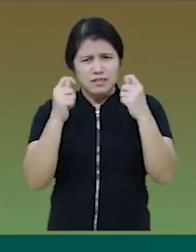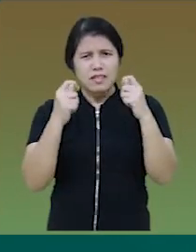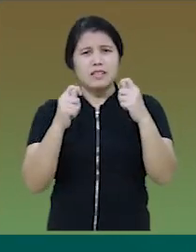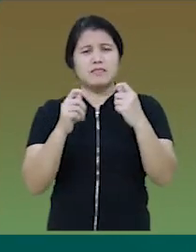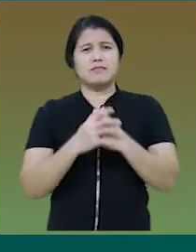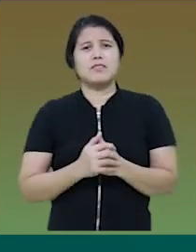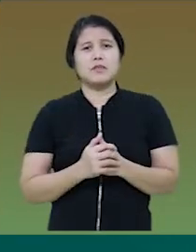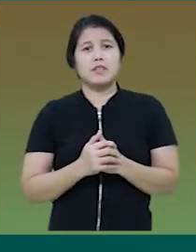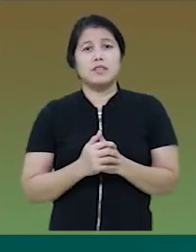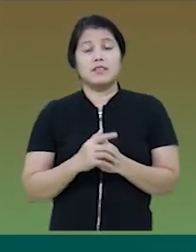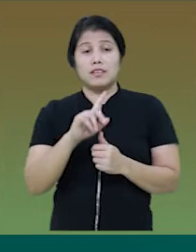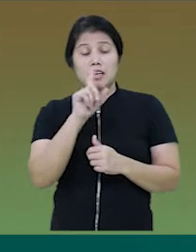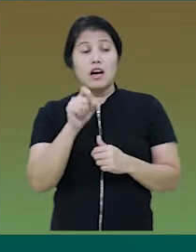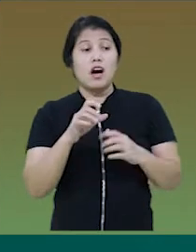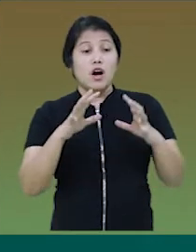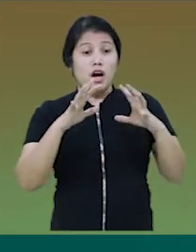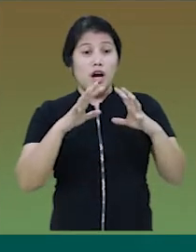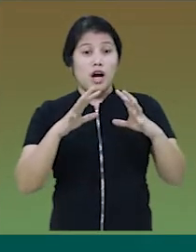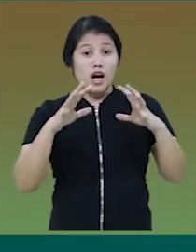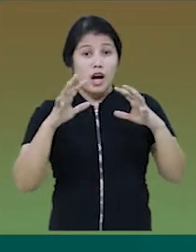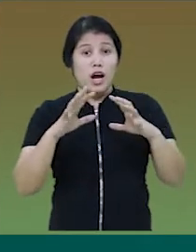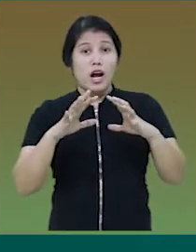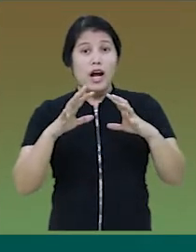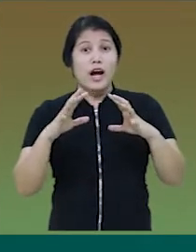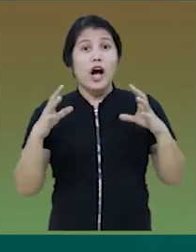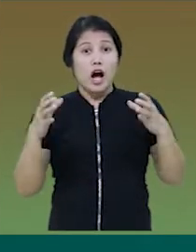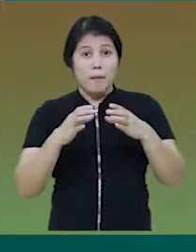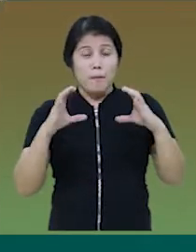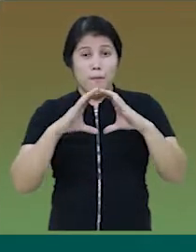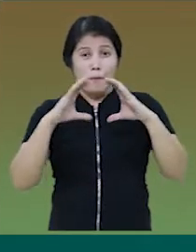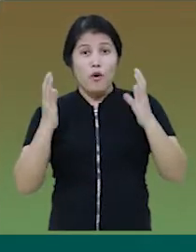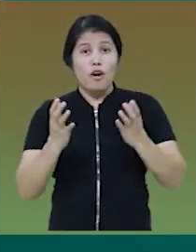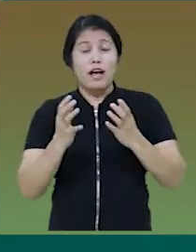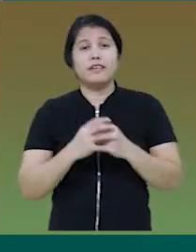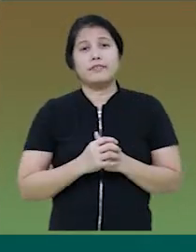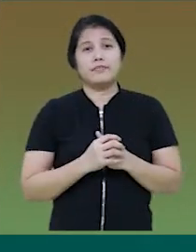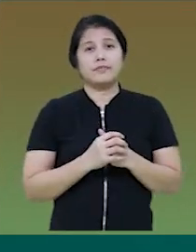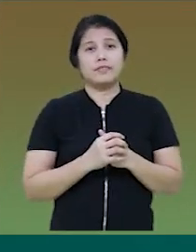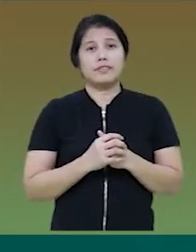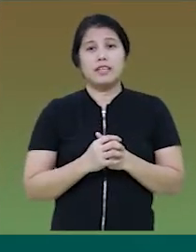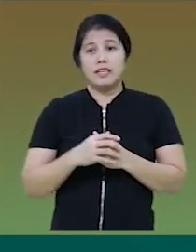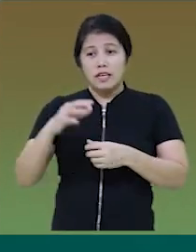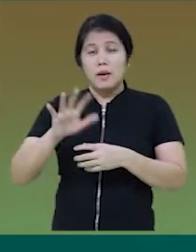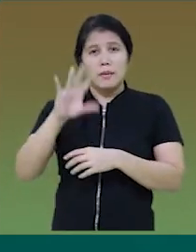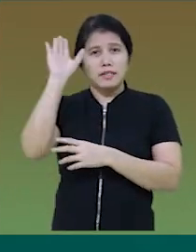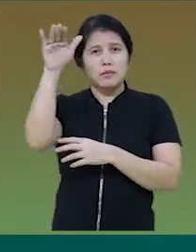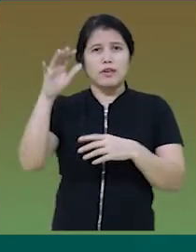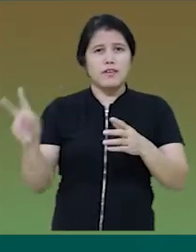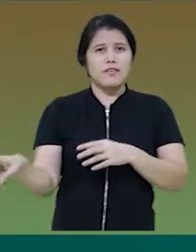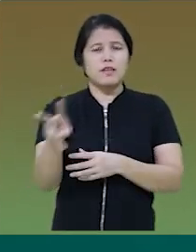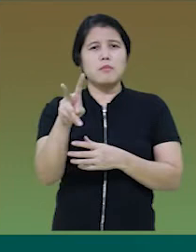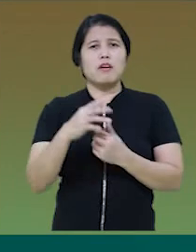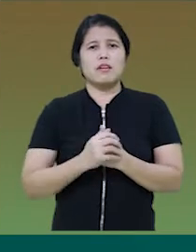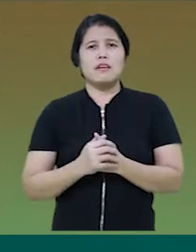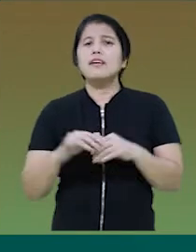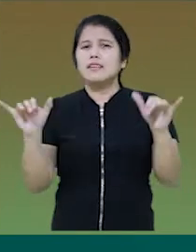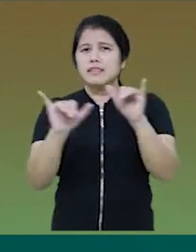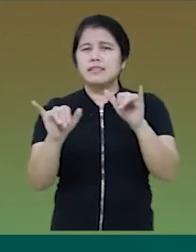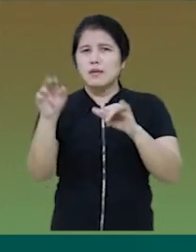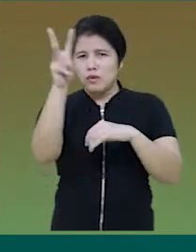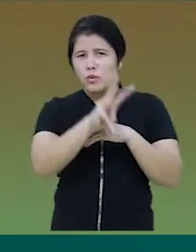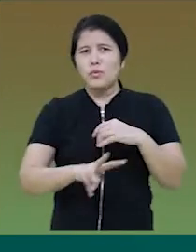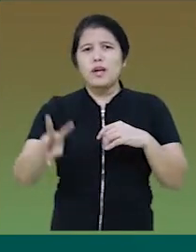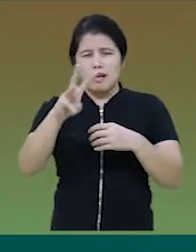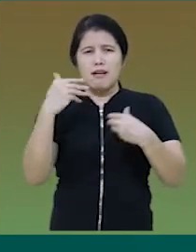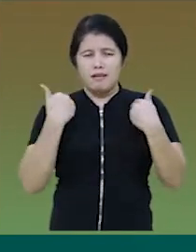Sha. Ang ball ang ginagamit po sa volleyball at basketball ay lalagyan po ng gas. Maging ang gulong po